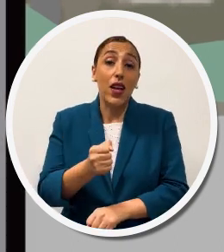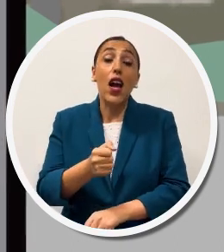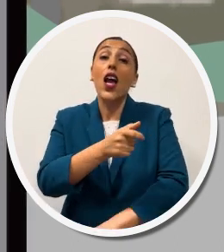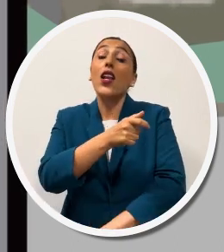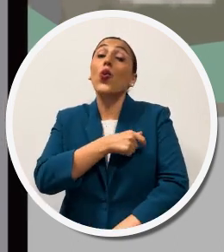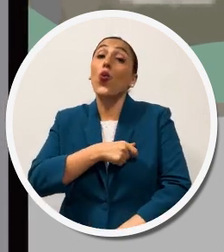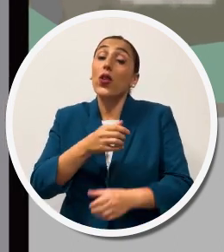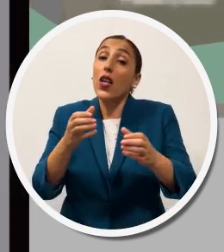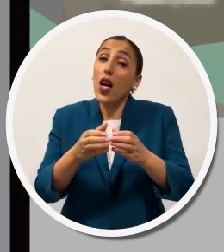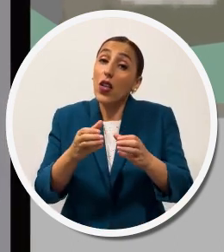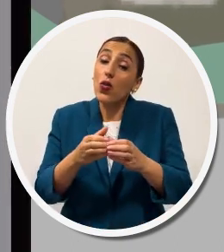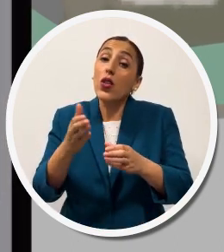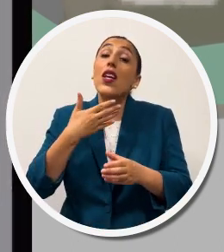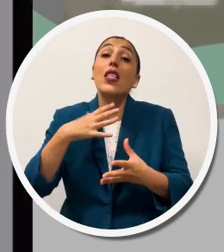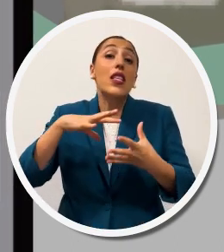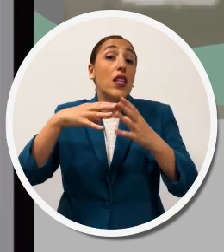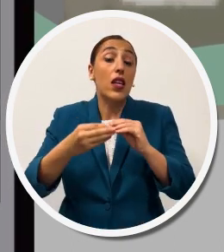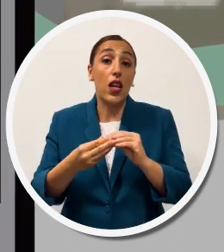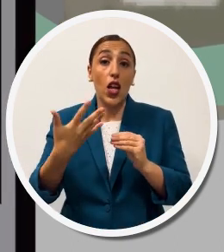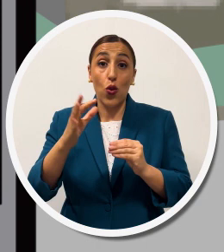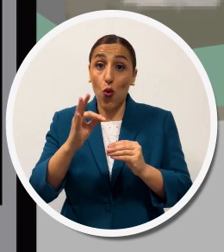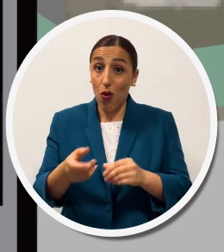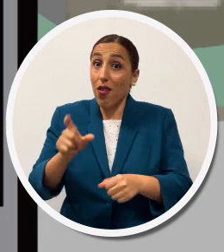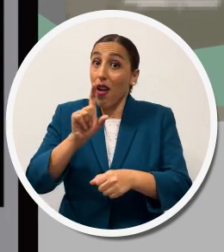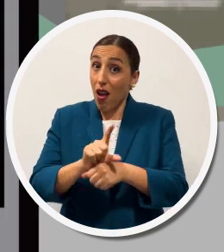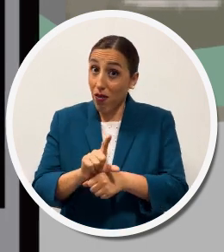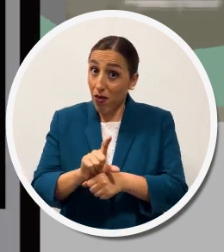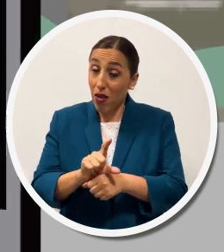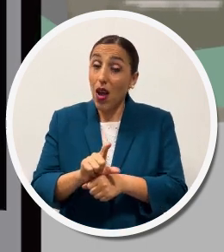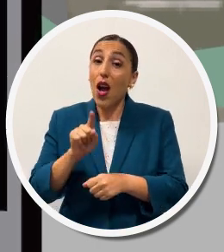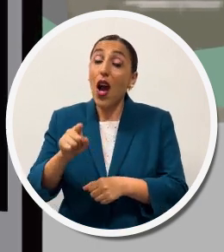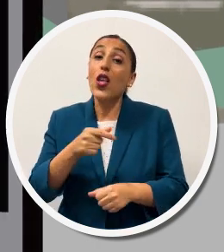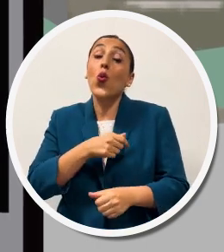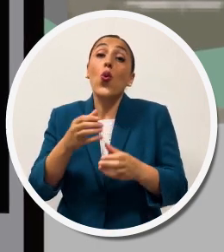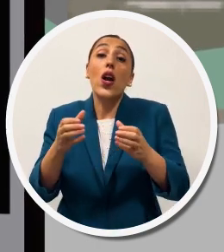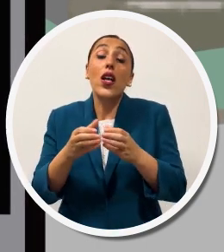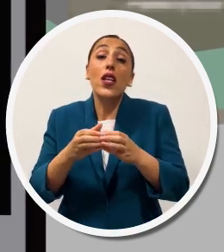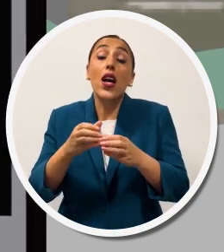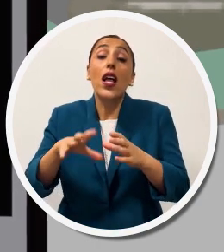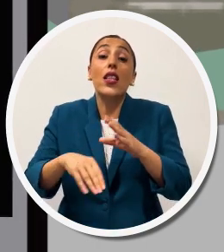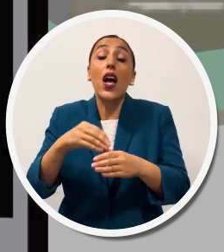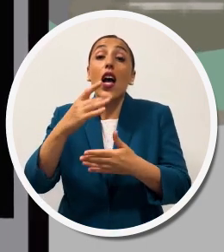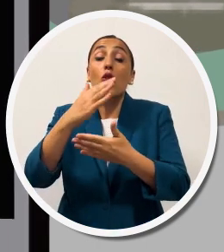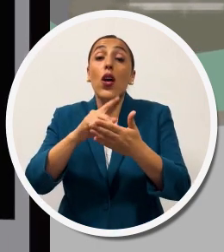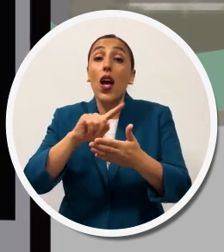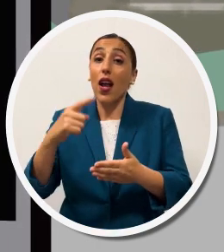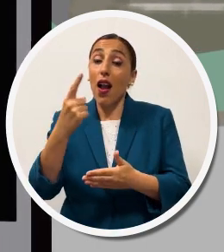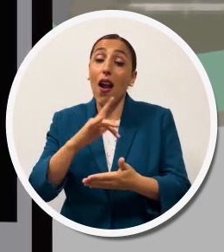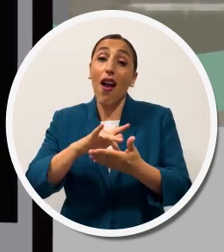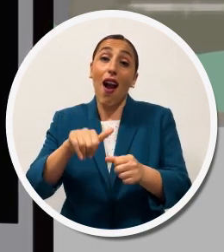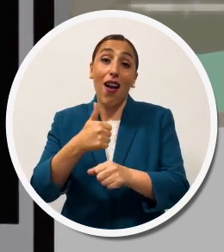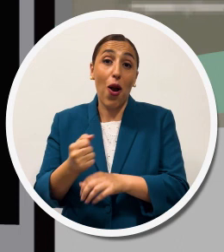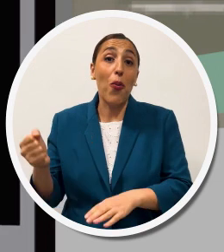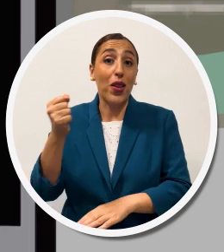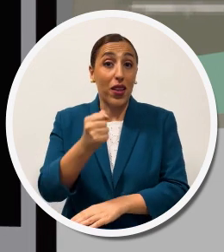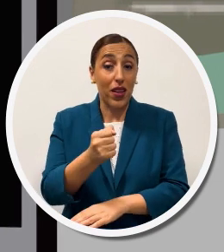Այն կուսակցությունը, որի ստացած մանդատները գերազանցում են 50%-ը, այդ կուսակցության ընտրական ցուցակի առաջին համարը